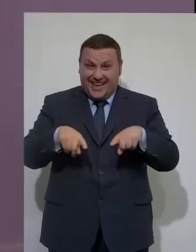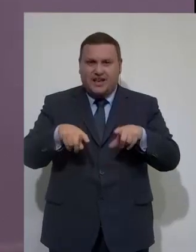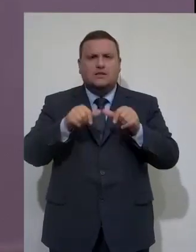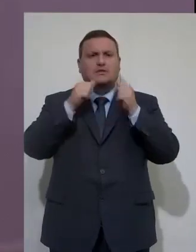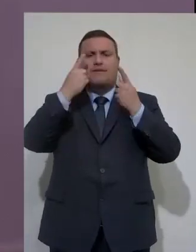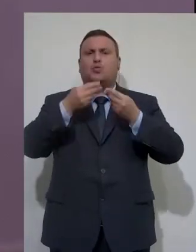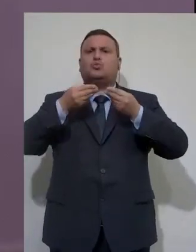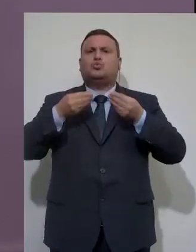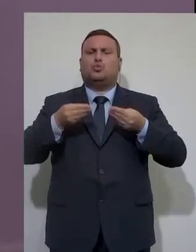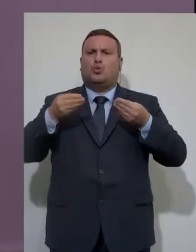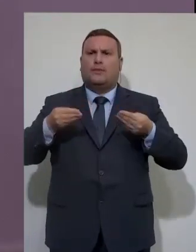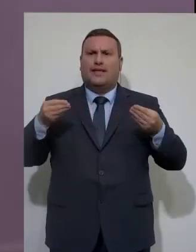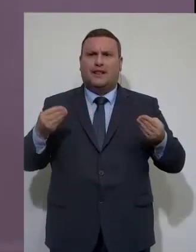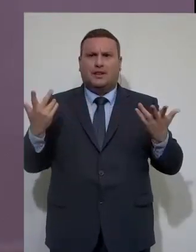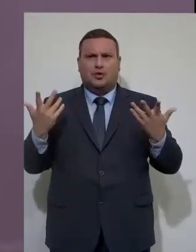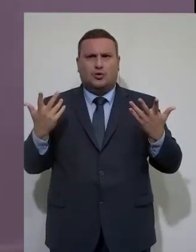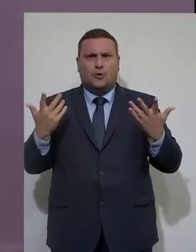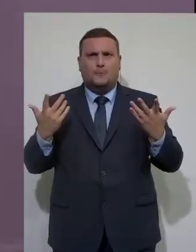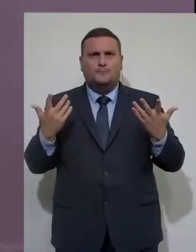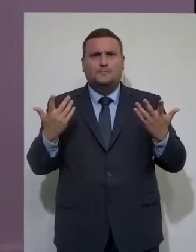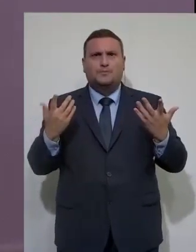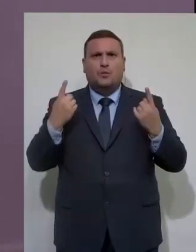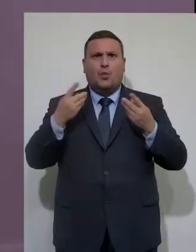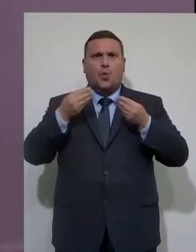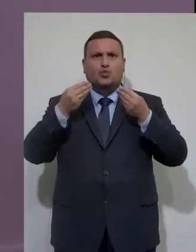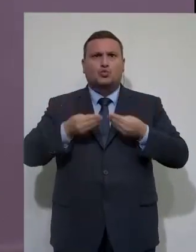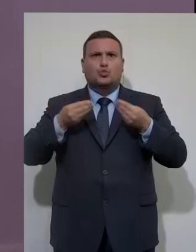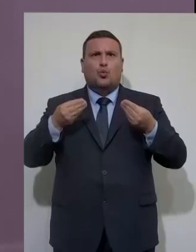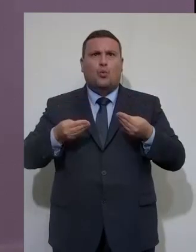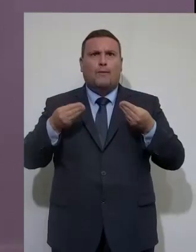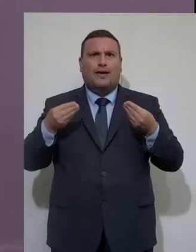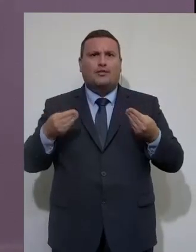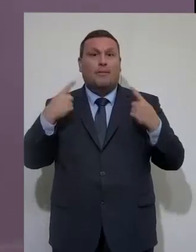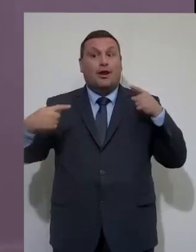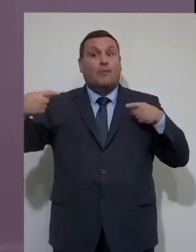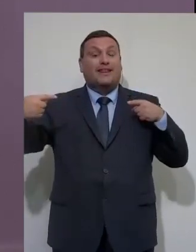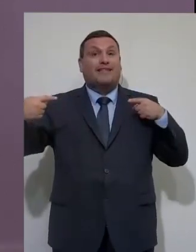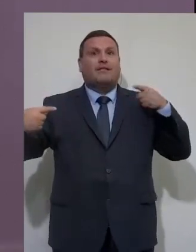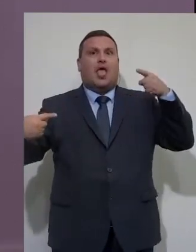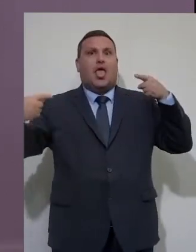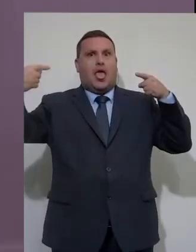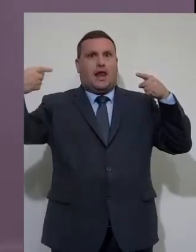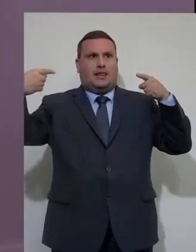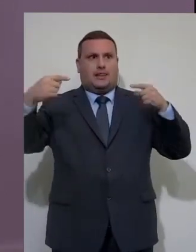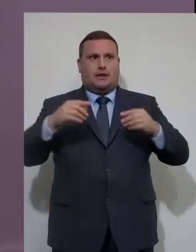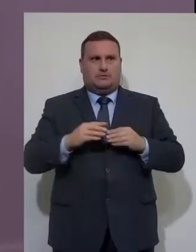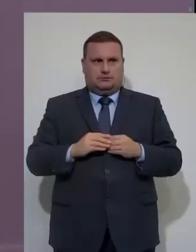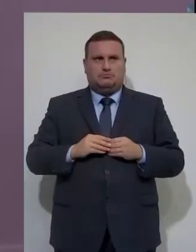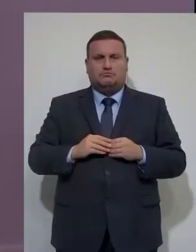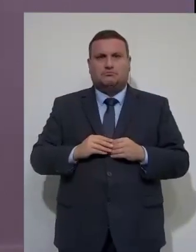servono strumenti normativi che ci permettano di tenere alto il livello e di tenere alta la competitività. Grazie.